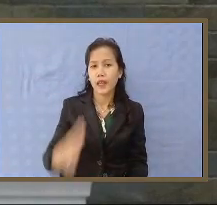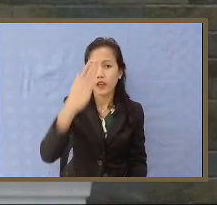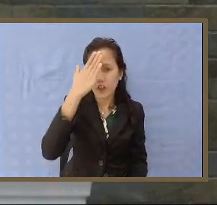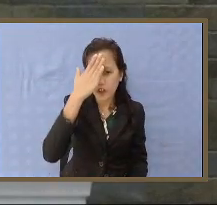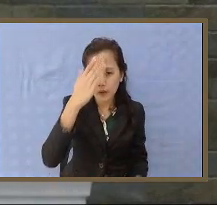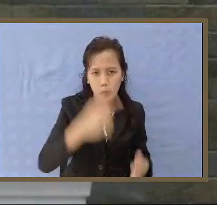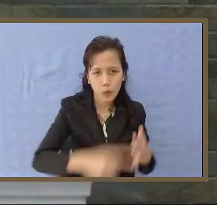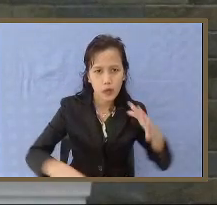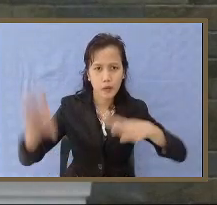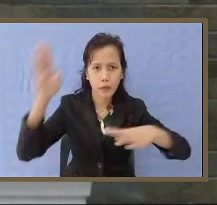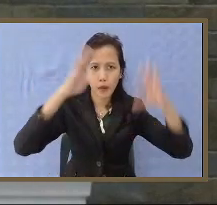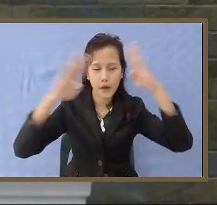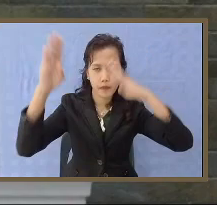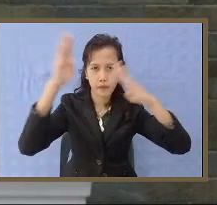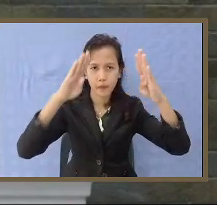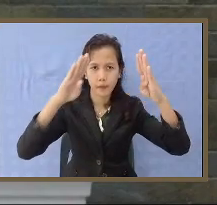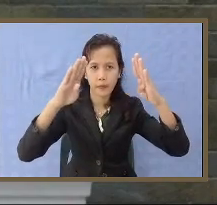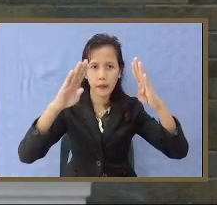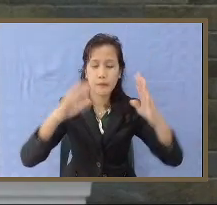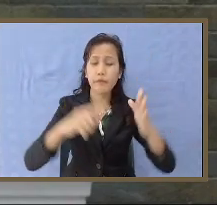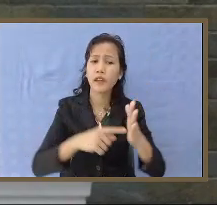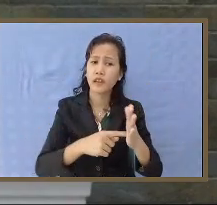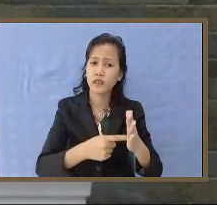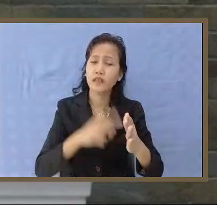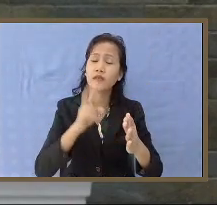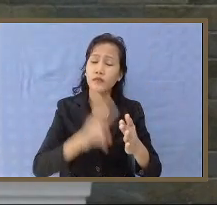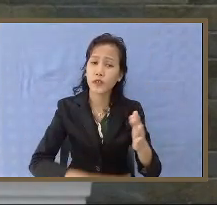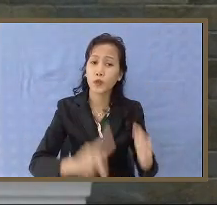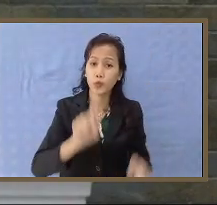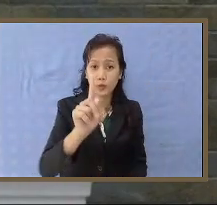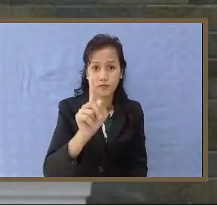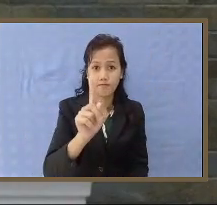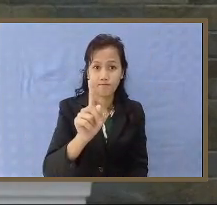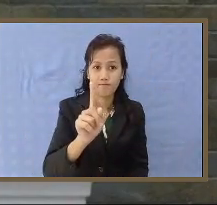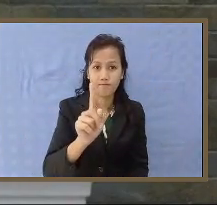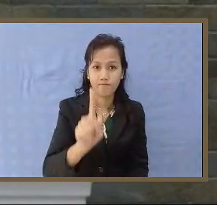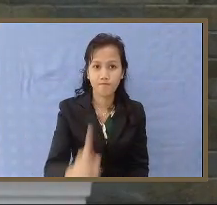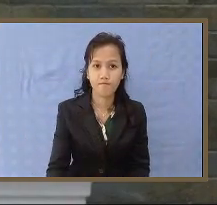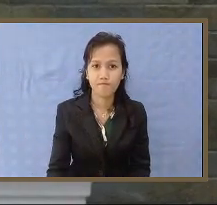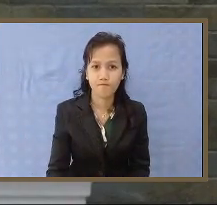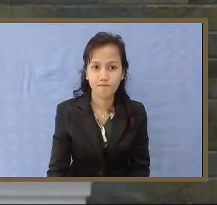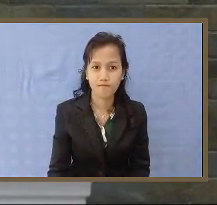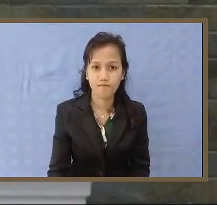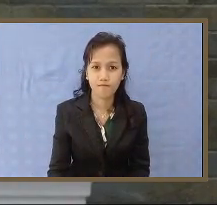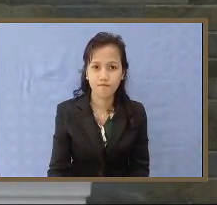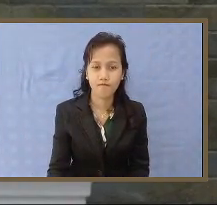problema? Ito nga yung verse number 1, except.